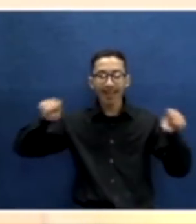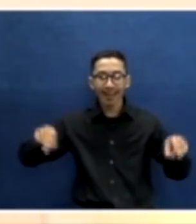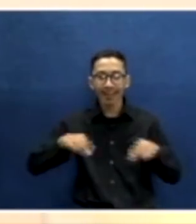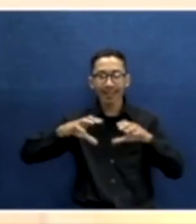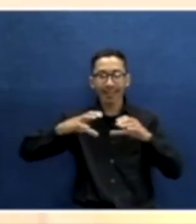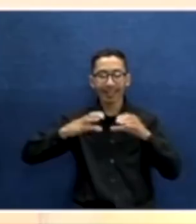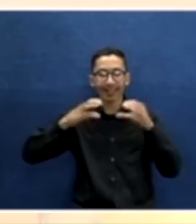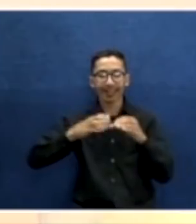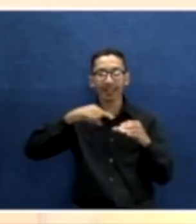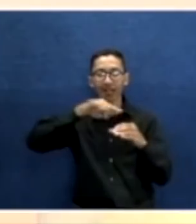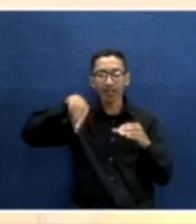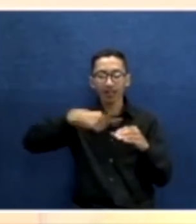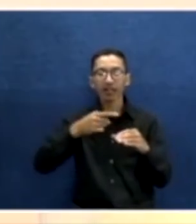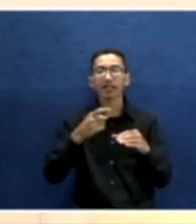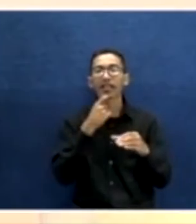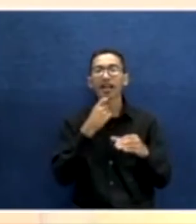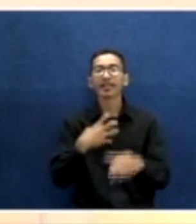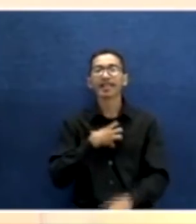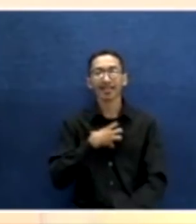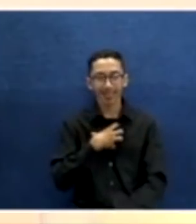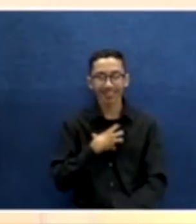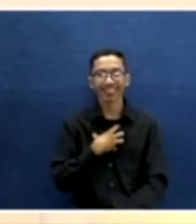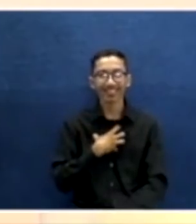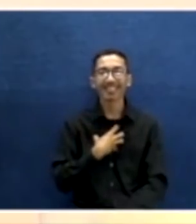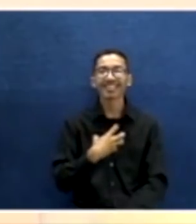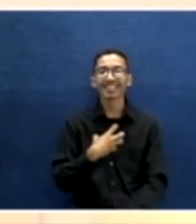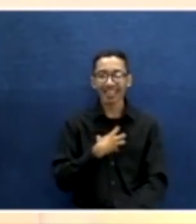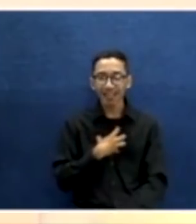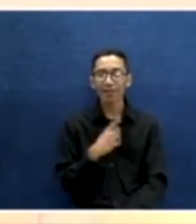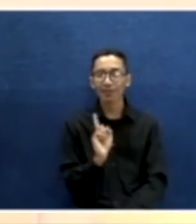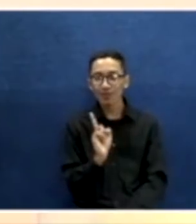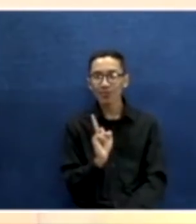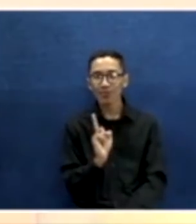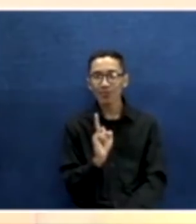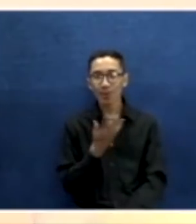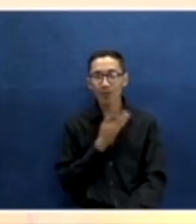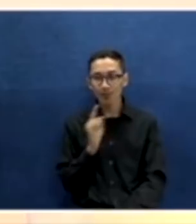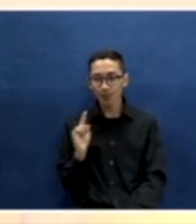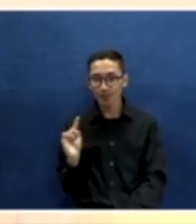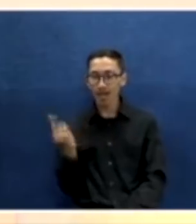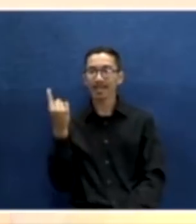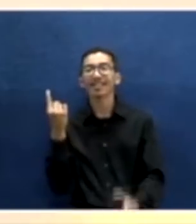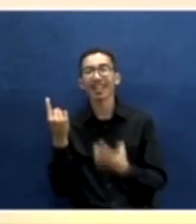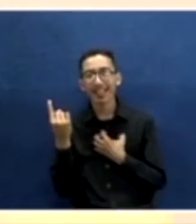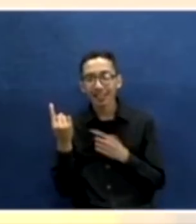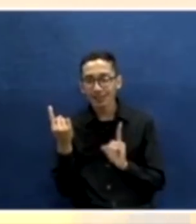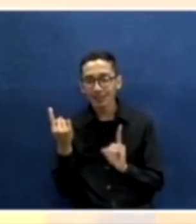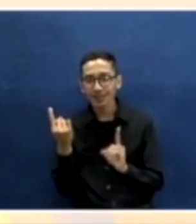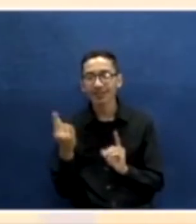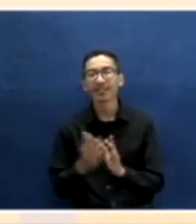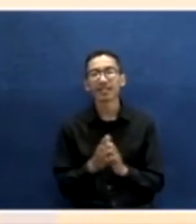Rasulullah itu apa membahas tentang masalahnya hadits dari Umar Bin Khattab radhiallahu anhu Hai Pakis yang